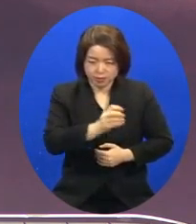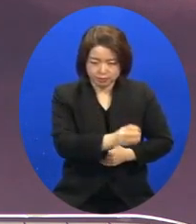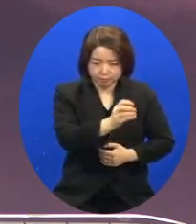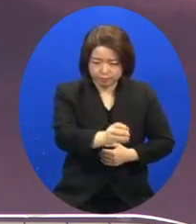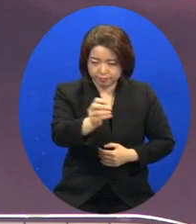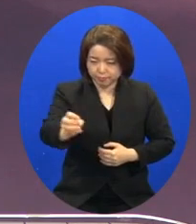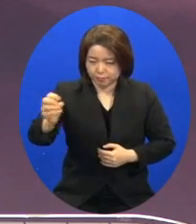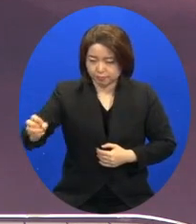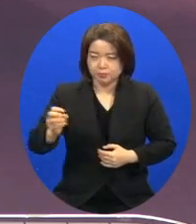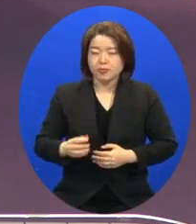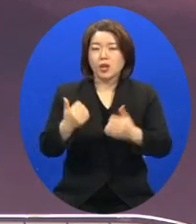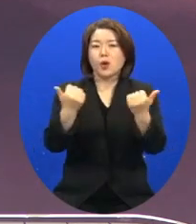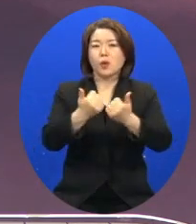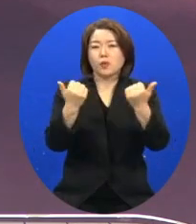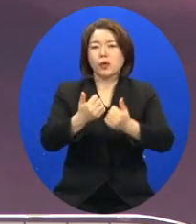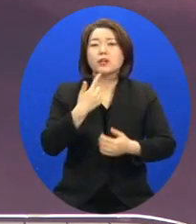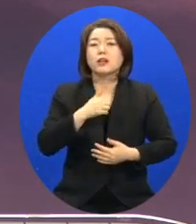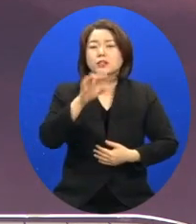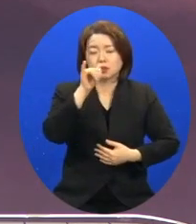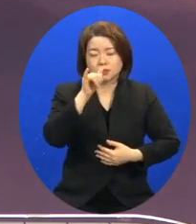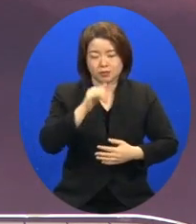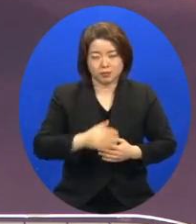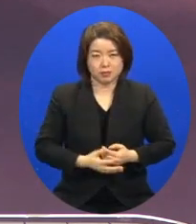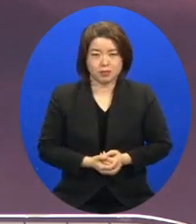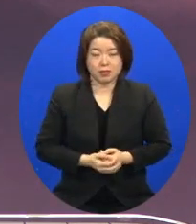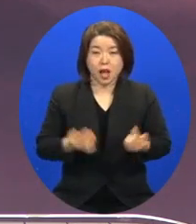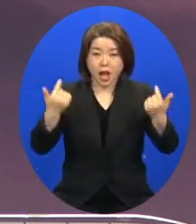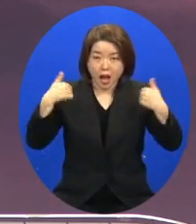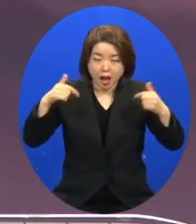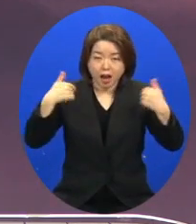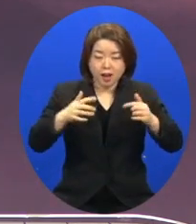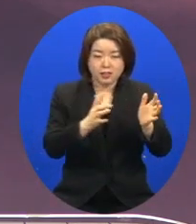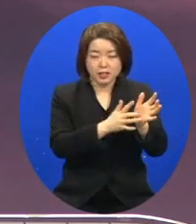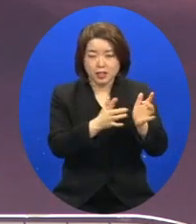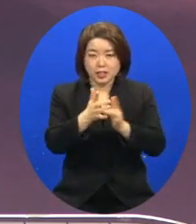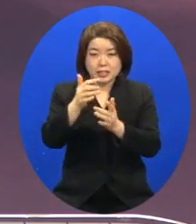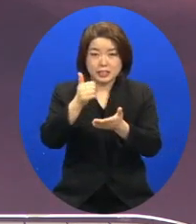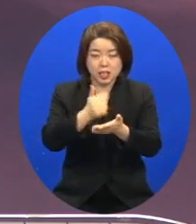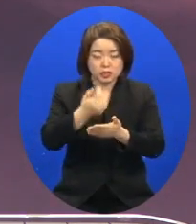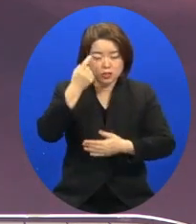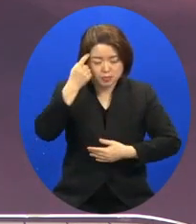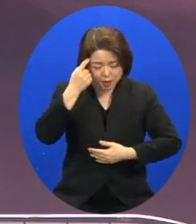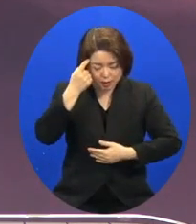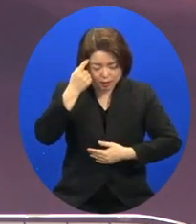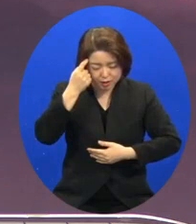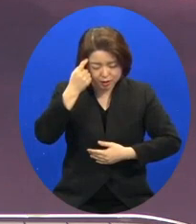십자가를 돌리면서 회의를 했던 적도 있어요. 항상 예수님 생각하면서 회의합시다.